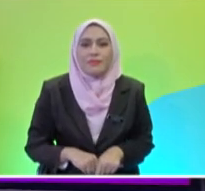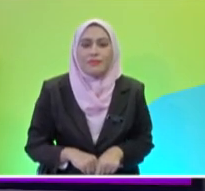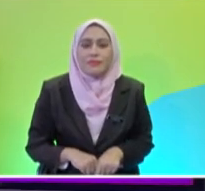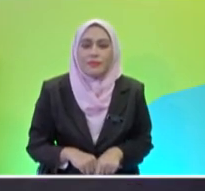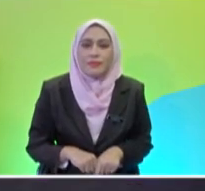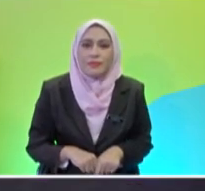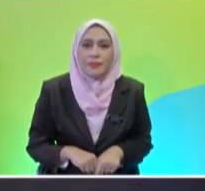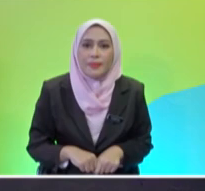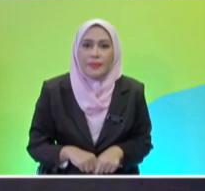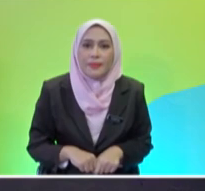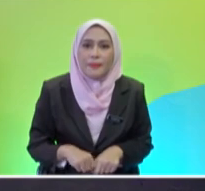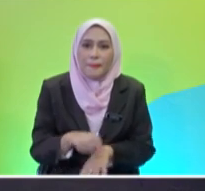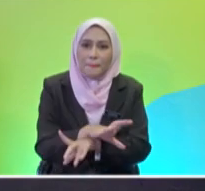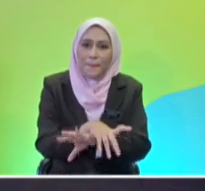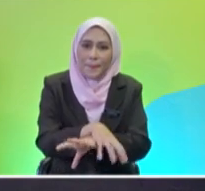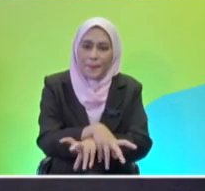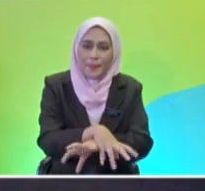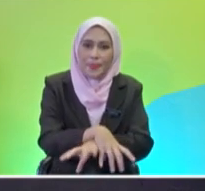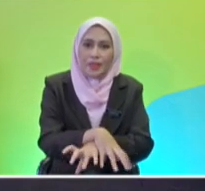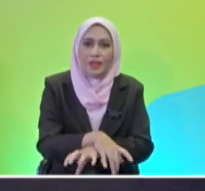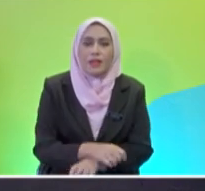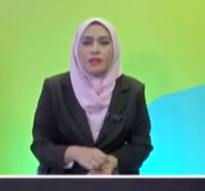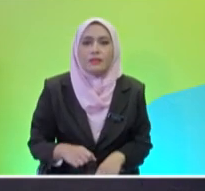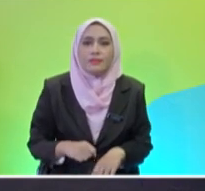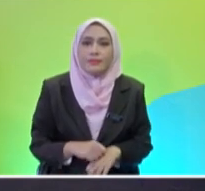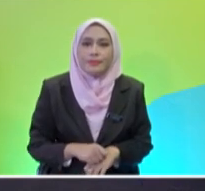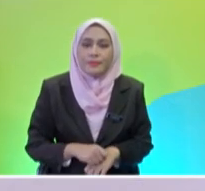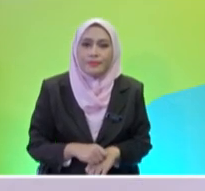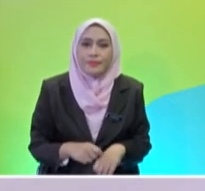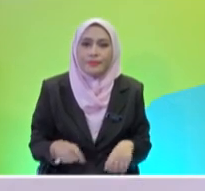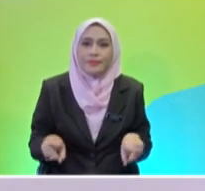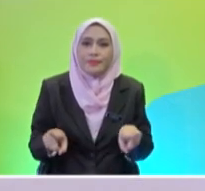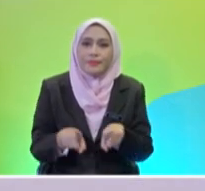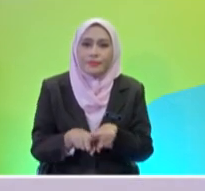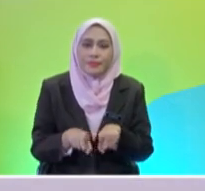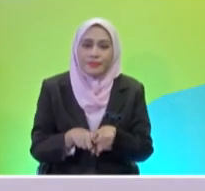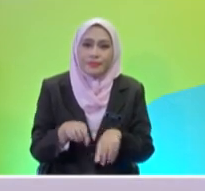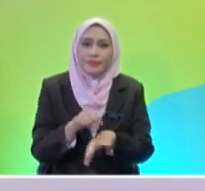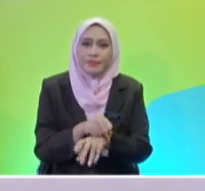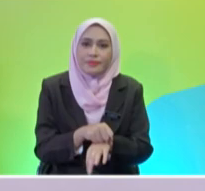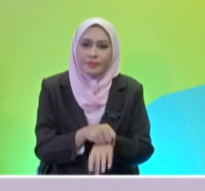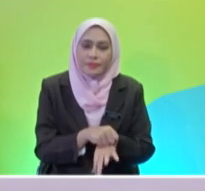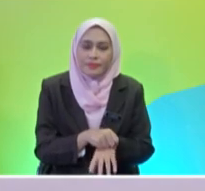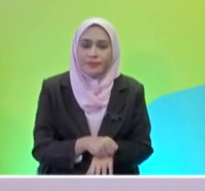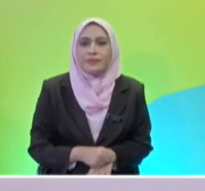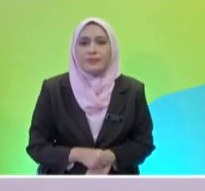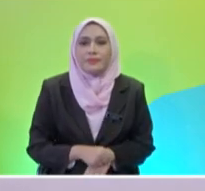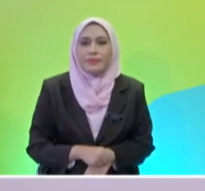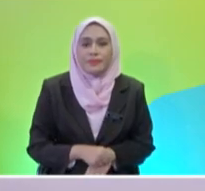Semut. Laba-laba. Tadi kan kakak Ria ada sebut laba-laba. Jadi laba-laba pun